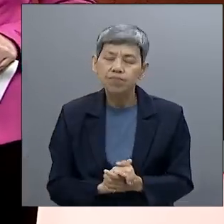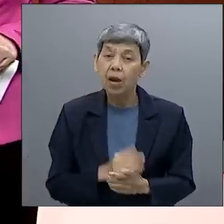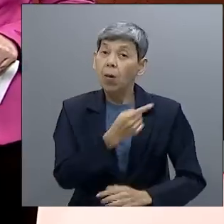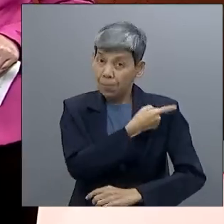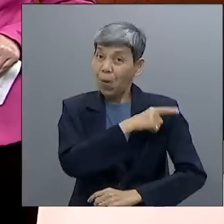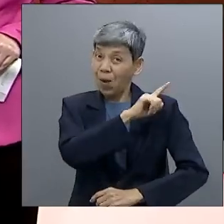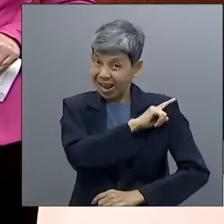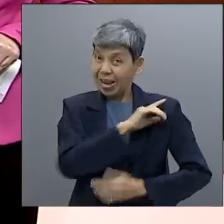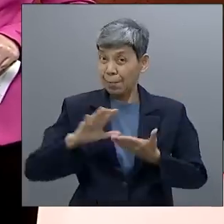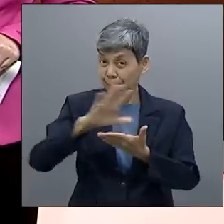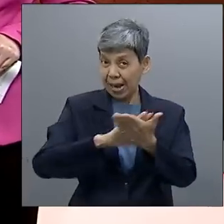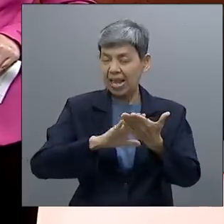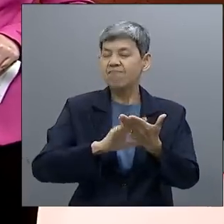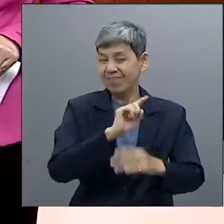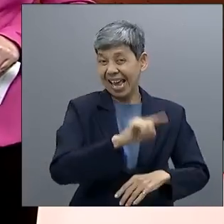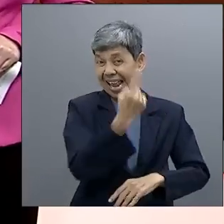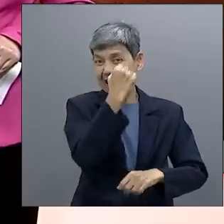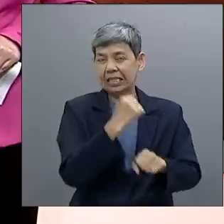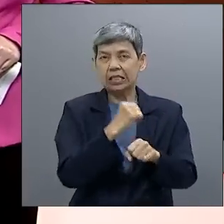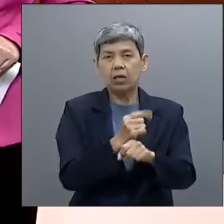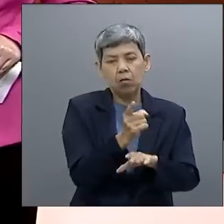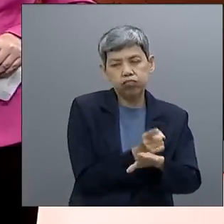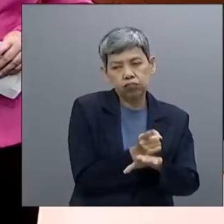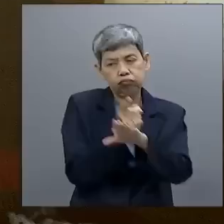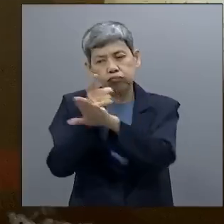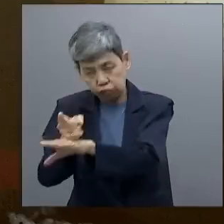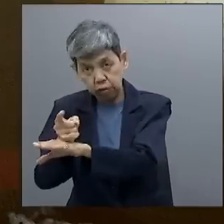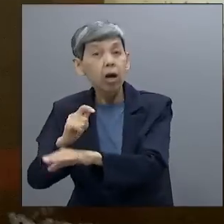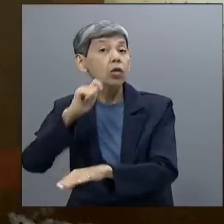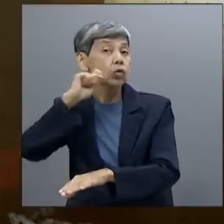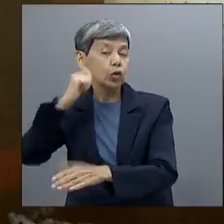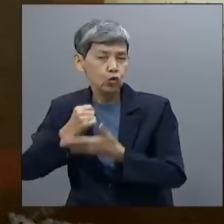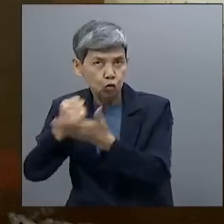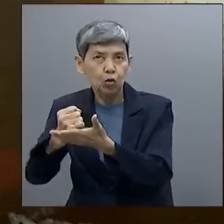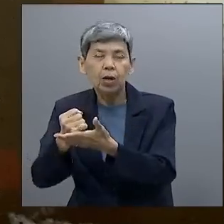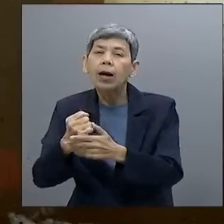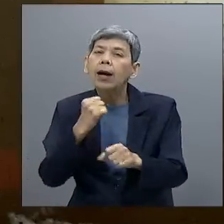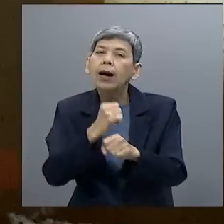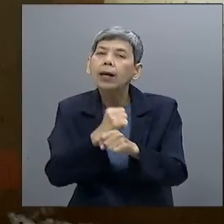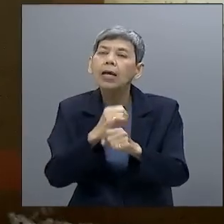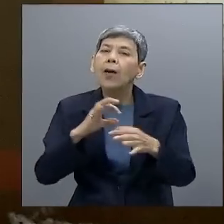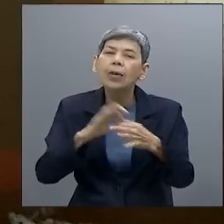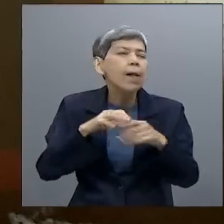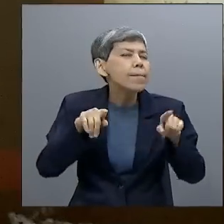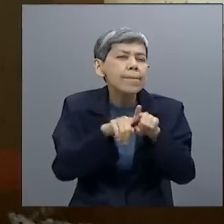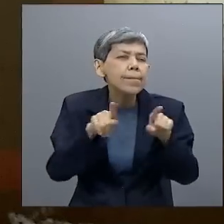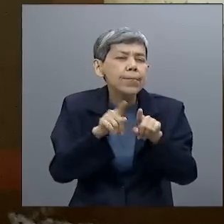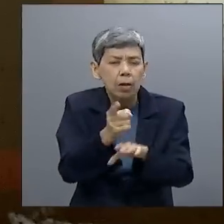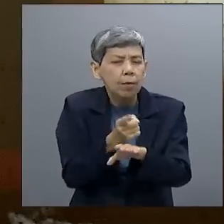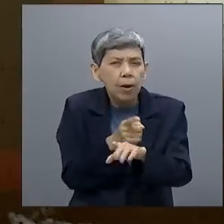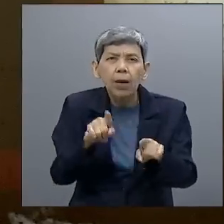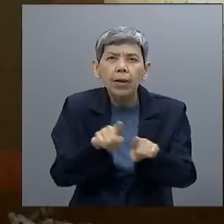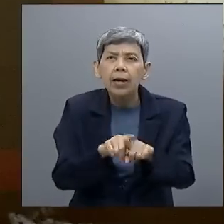โปแลนด์เนี่ยเป็นประเทศแรกเลยนะคะที่ส่งรถถังให้อยู่เครนซึ่งเป็นรุ่นที่ผลิตจากพื้นฐานเดียวกับรถถังแบบ